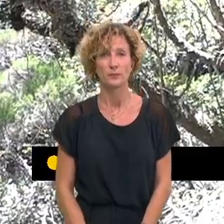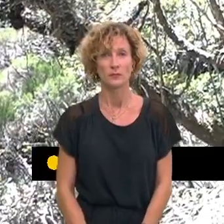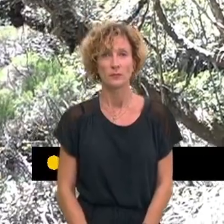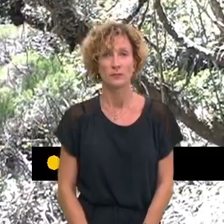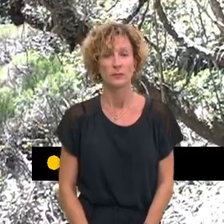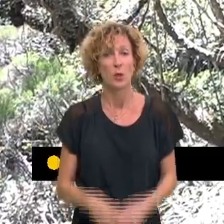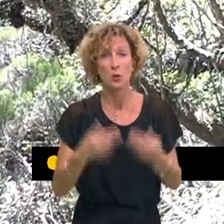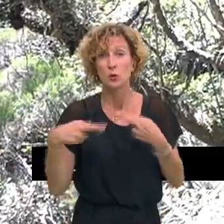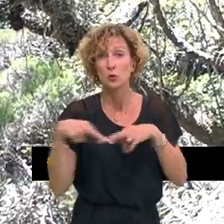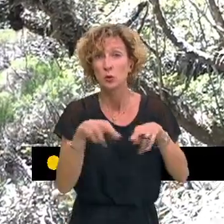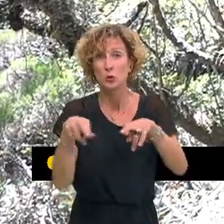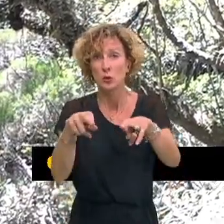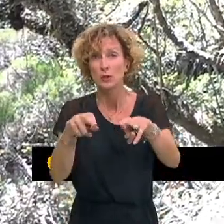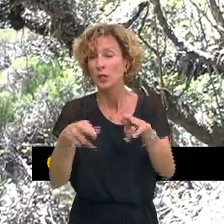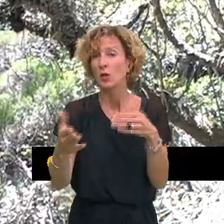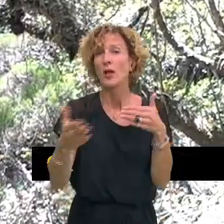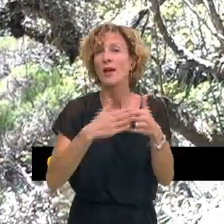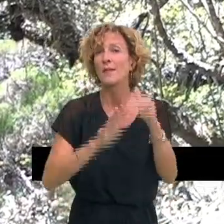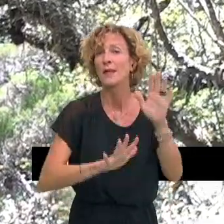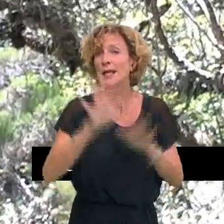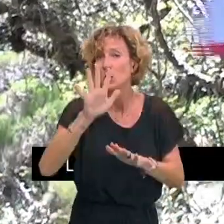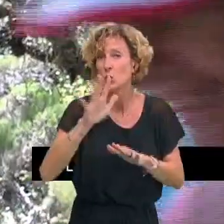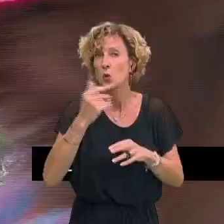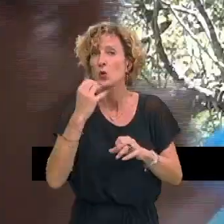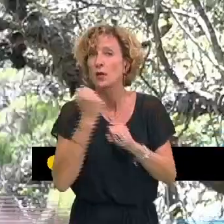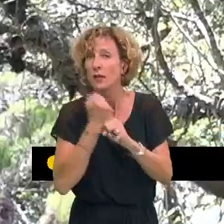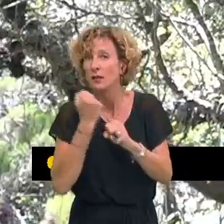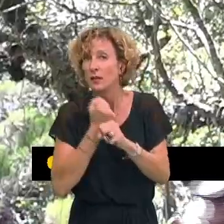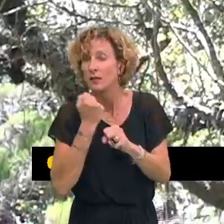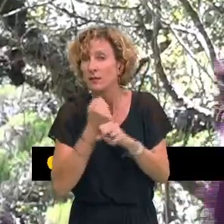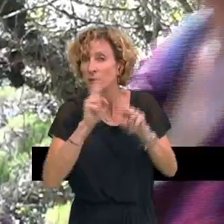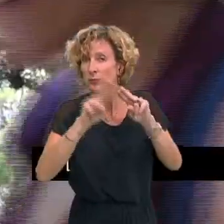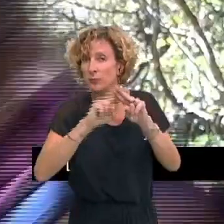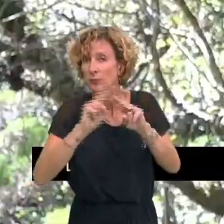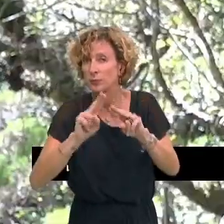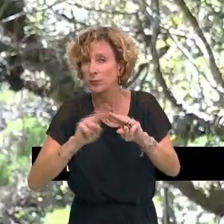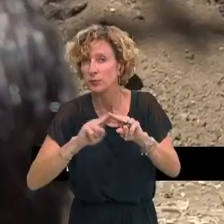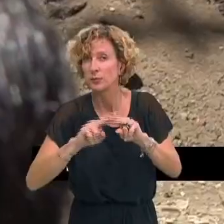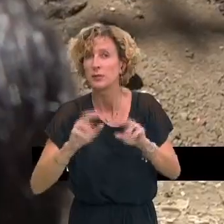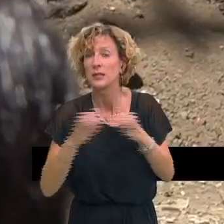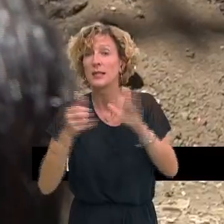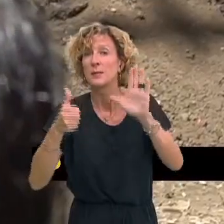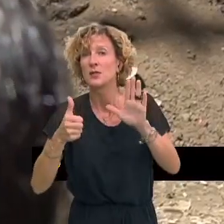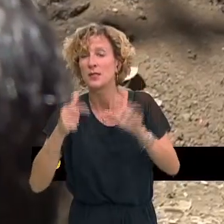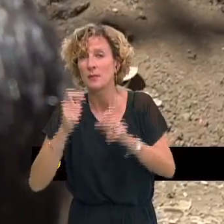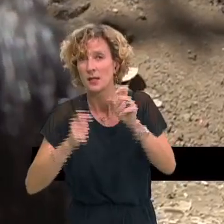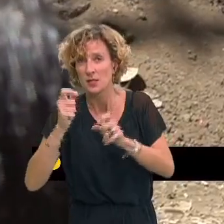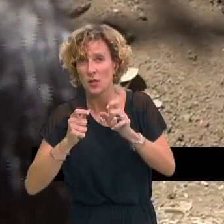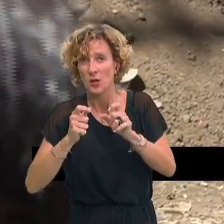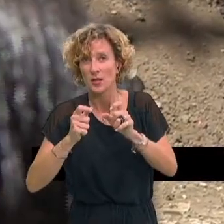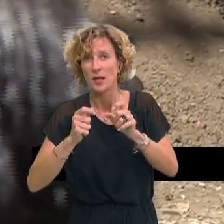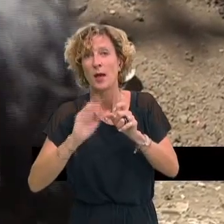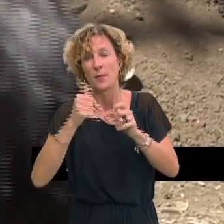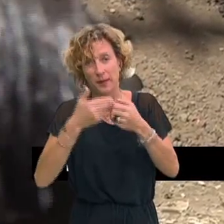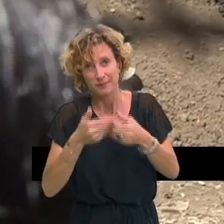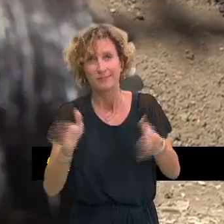Le sentier est resté fermé 15 jours. Nous avons travaillé pendant ces 15 jours avec 6 hommes et 15 jours après, le sentier était à